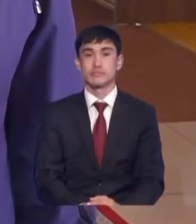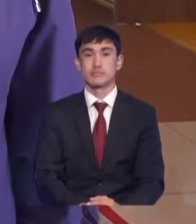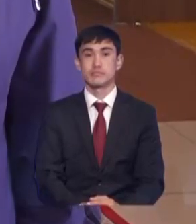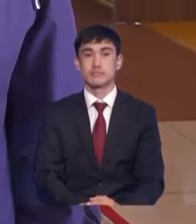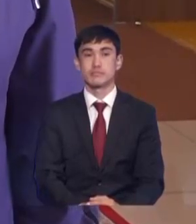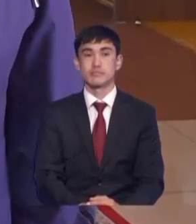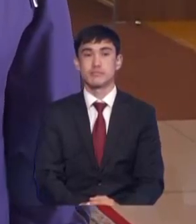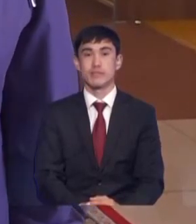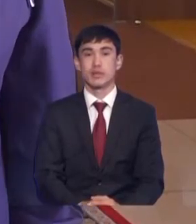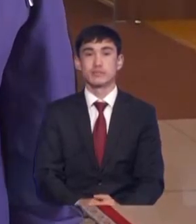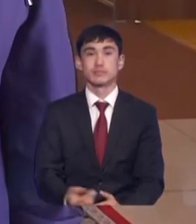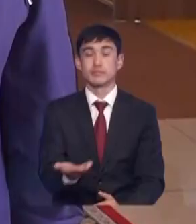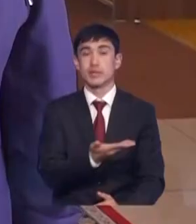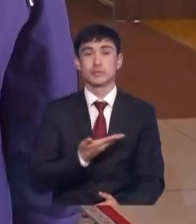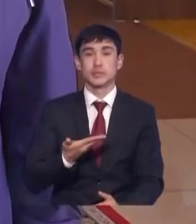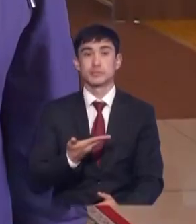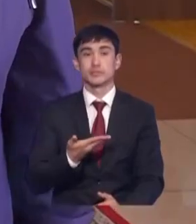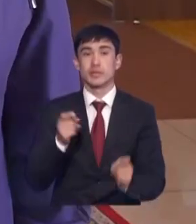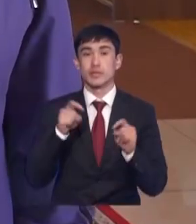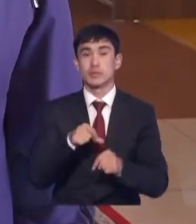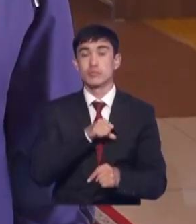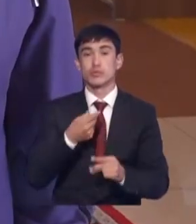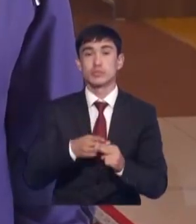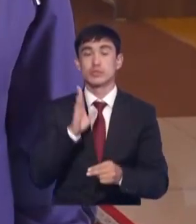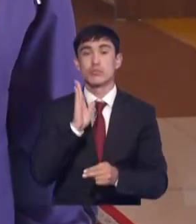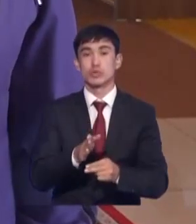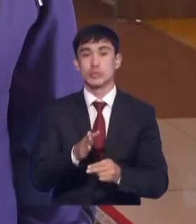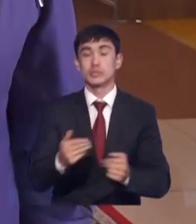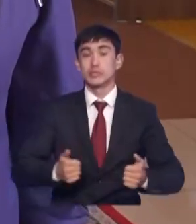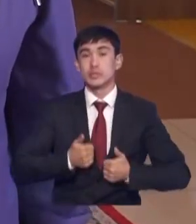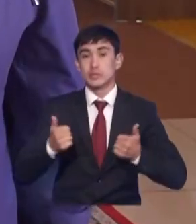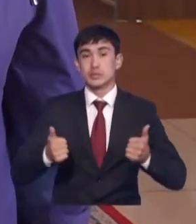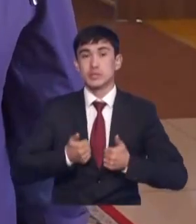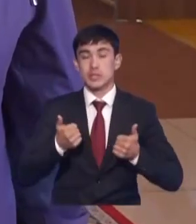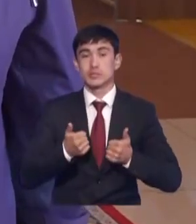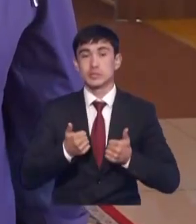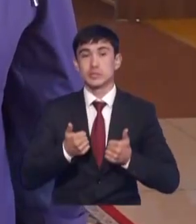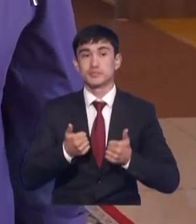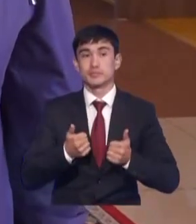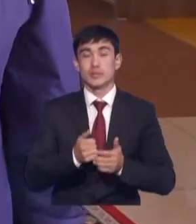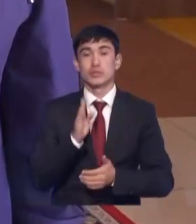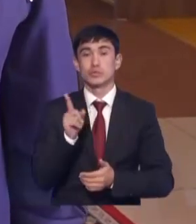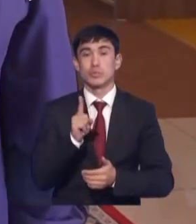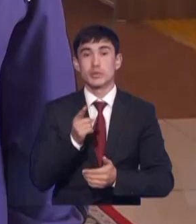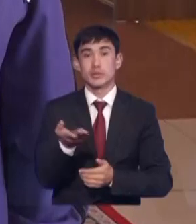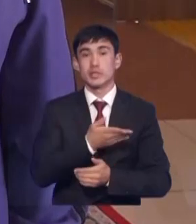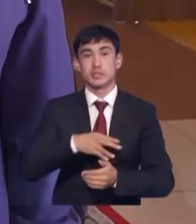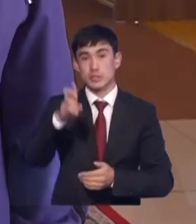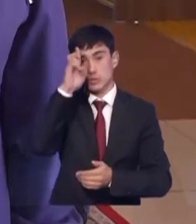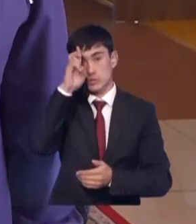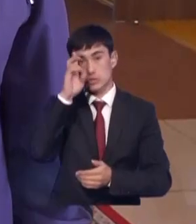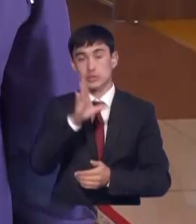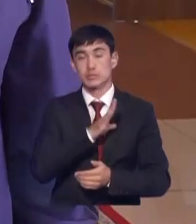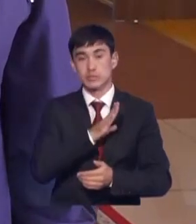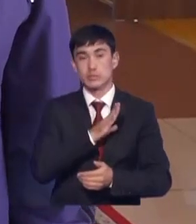против. Это наше будущее. Мы стараемся, чтобы наше государство